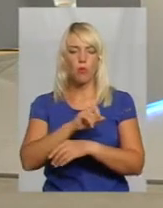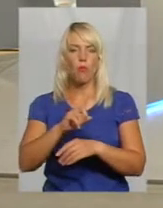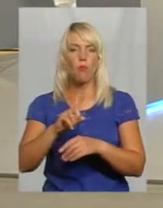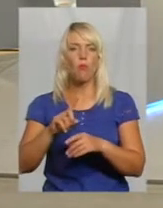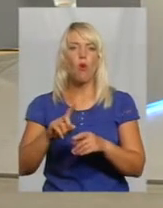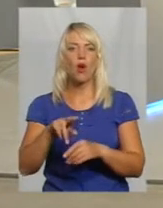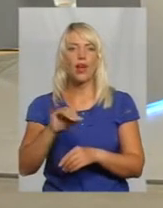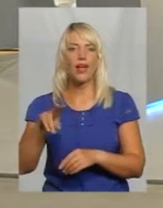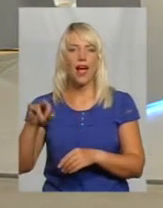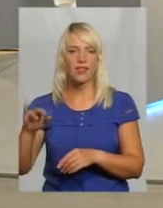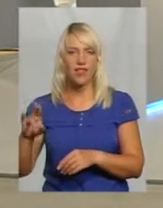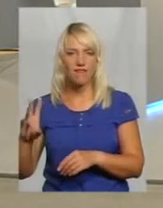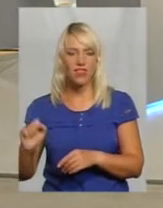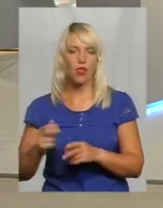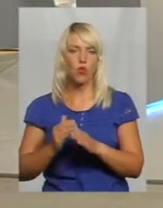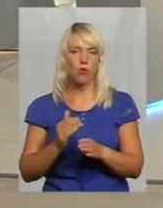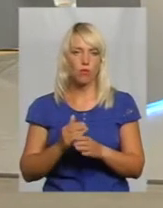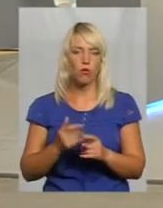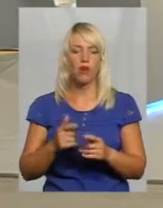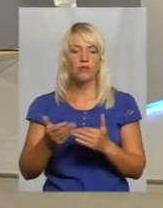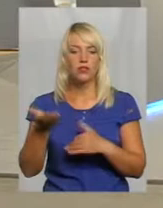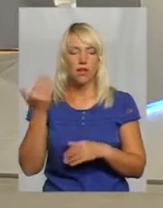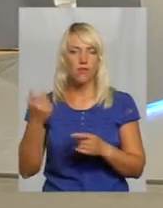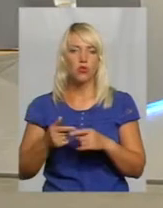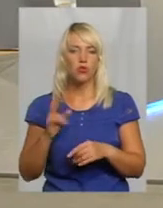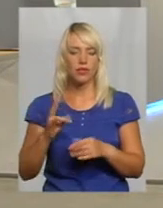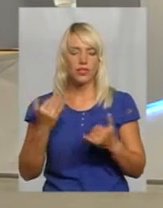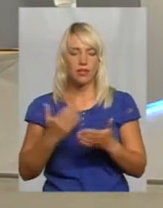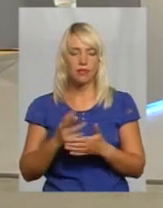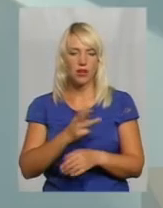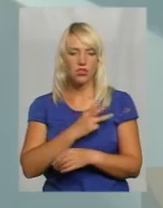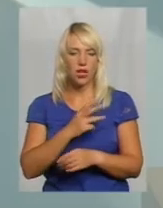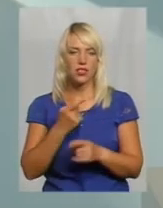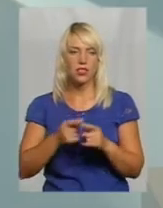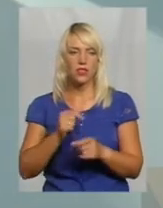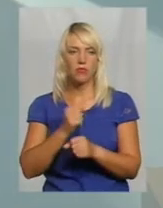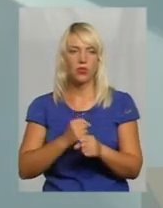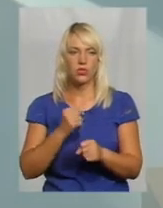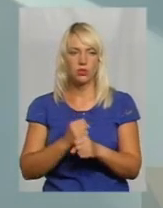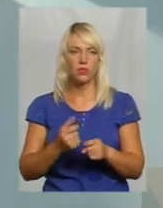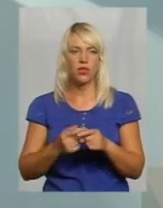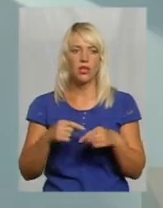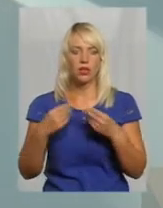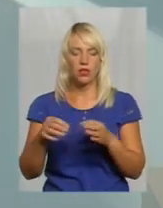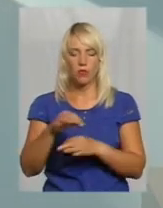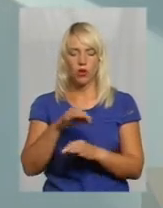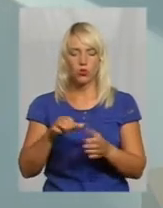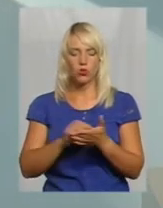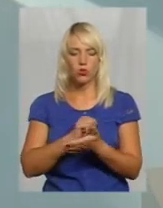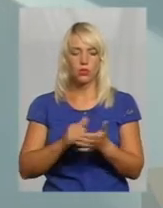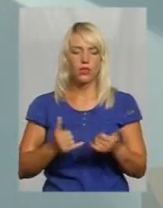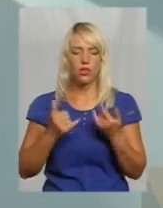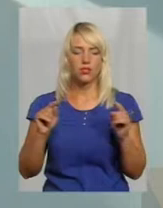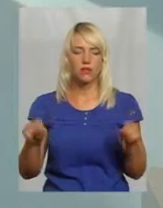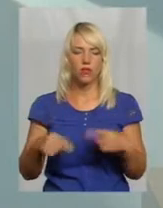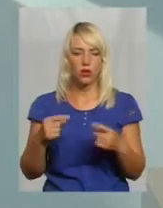І все-таки в нас є бажання, ми над цим працюємо. Зараз ми розробляємо проектно-кошторисну документацію для створення